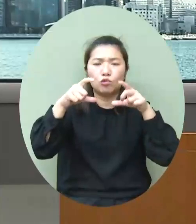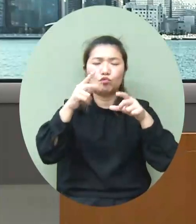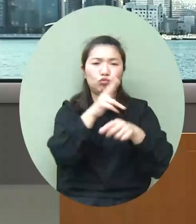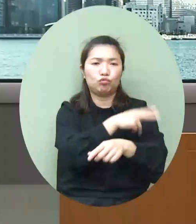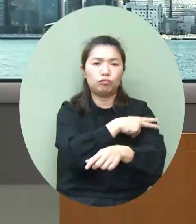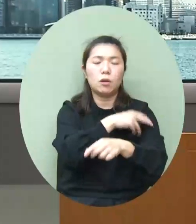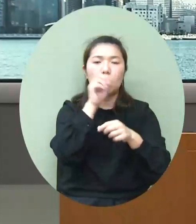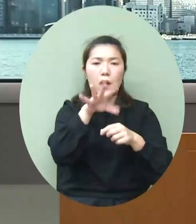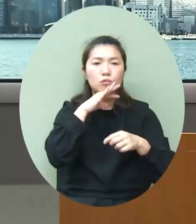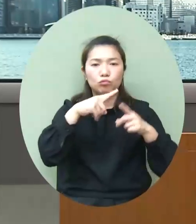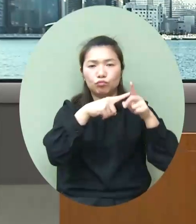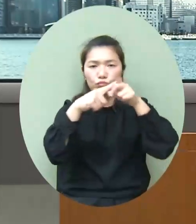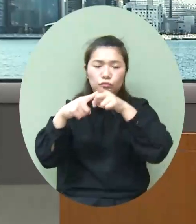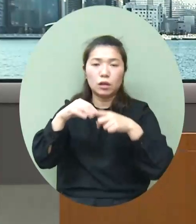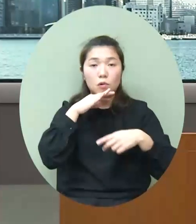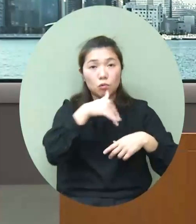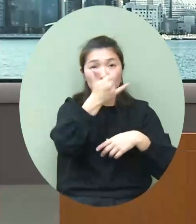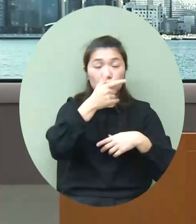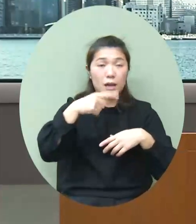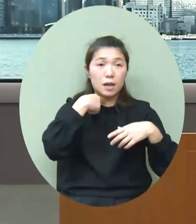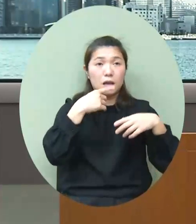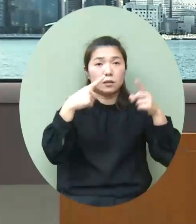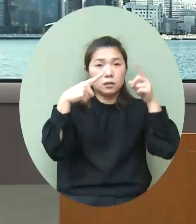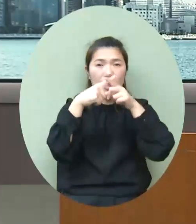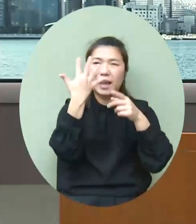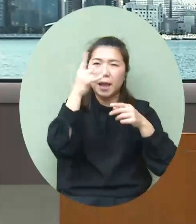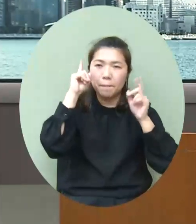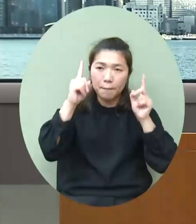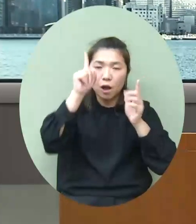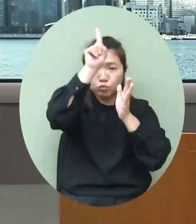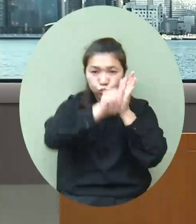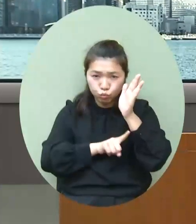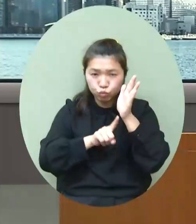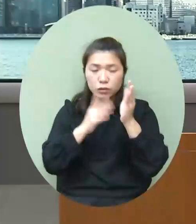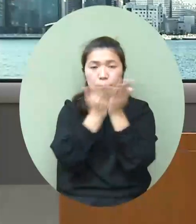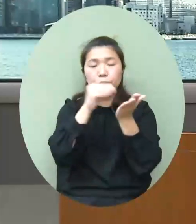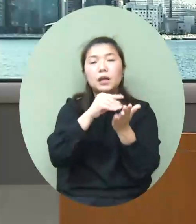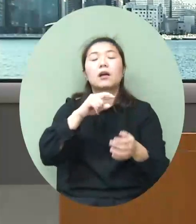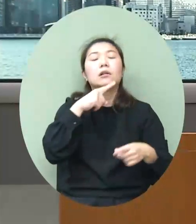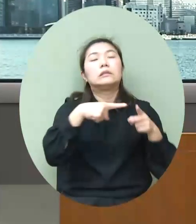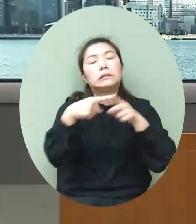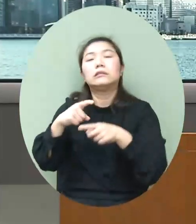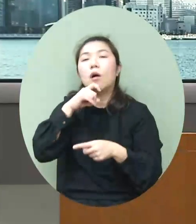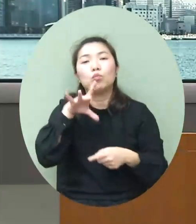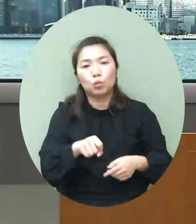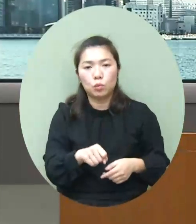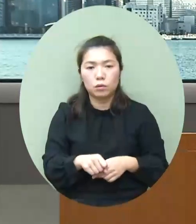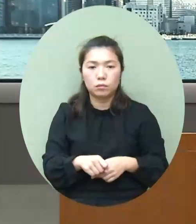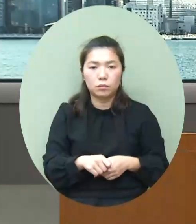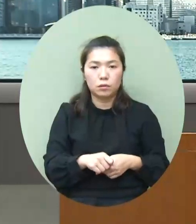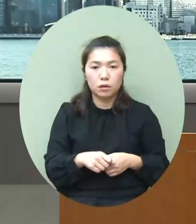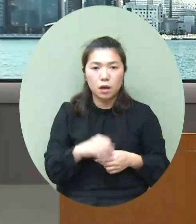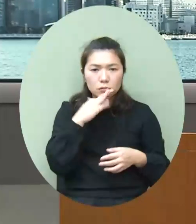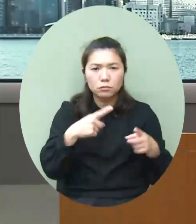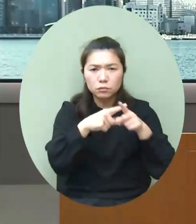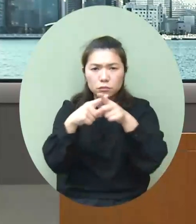专家顾问袁国勇教授，就说全民的检测要到全港的确诊个案几